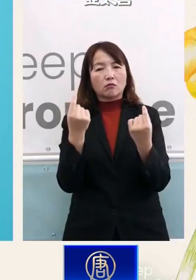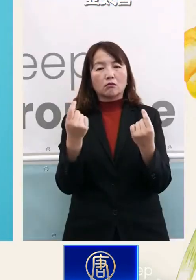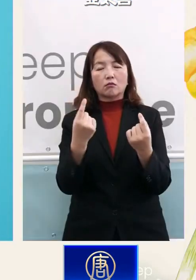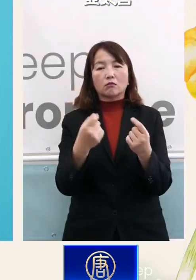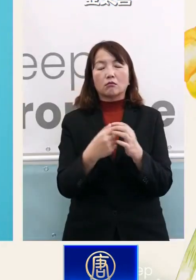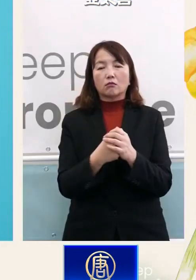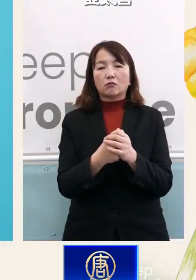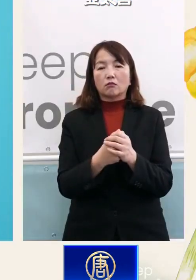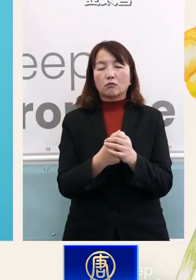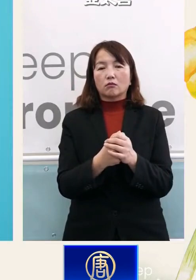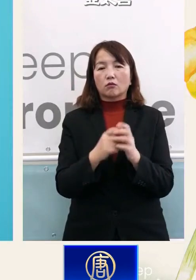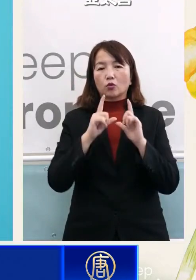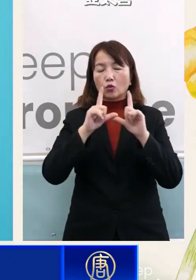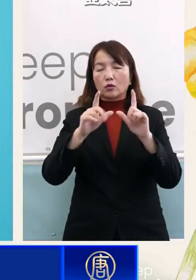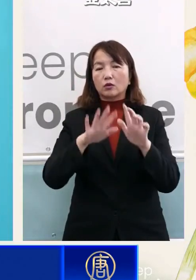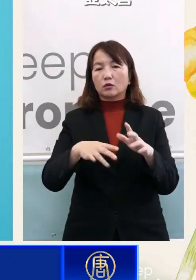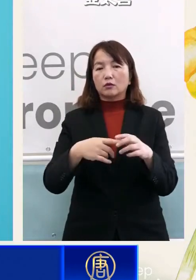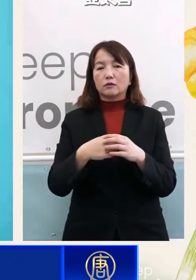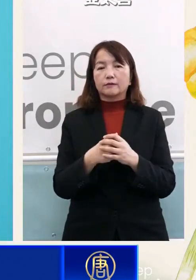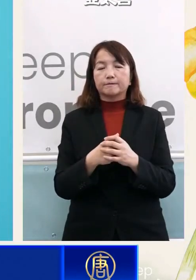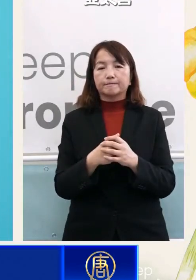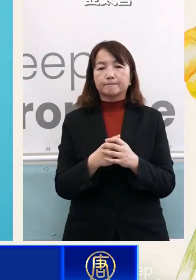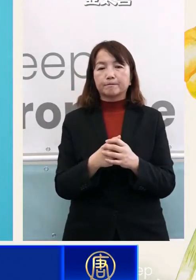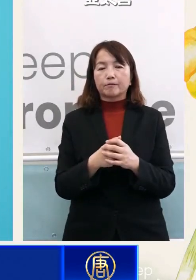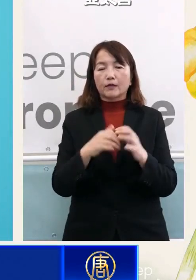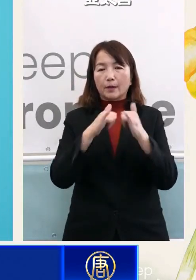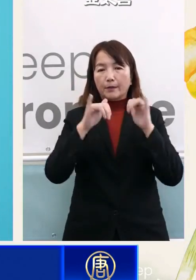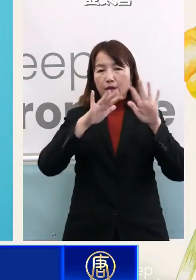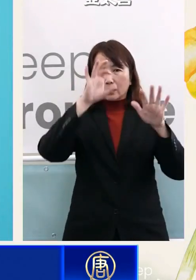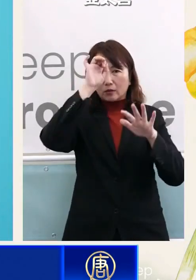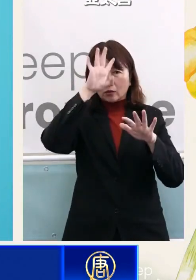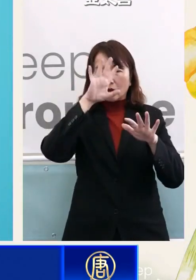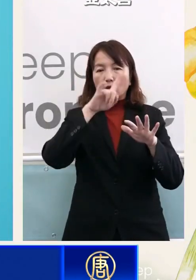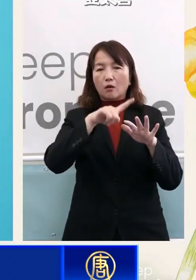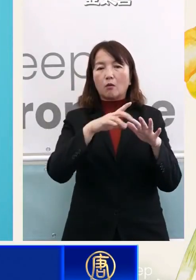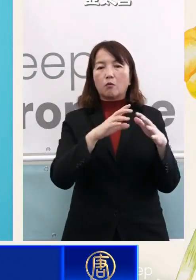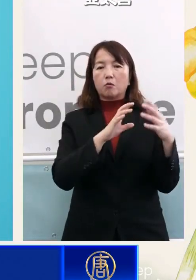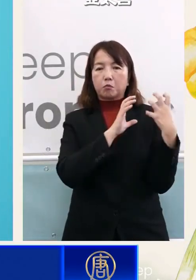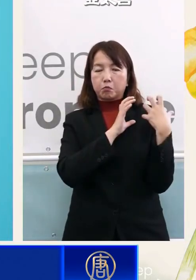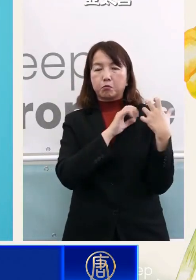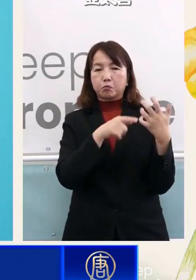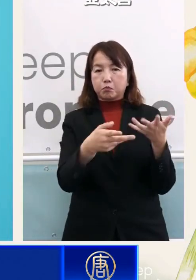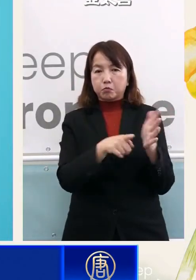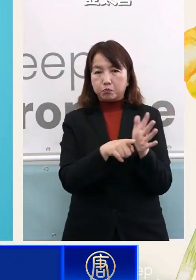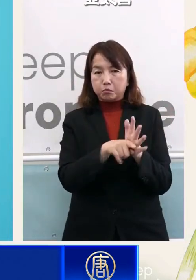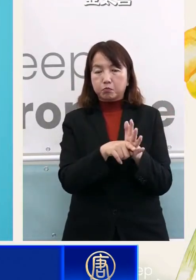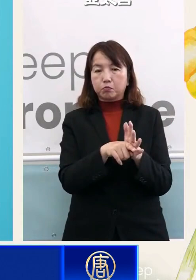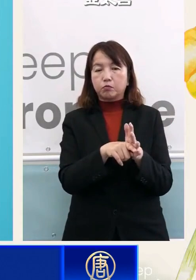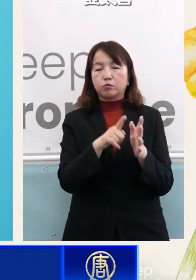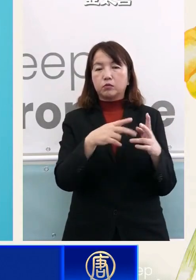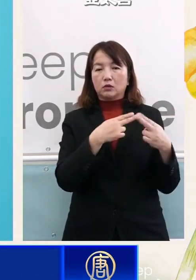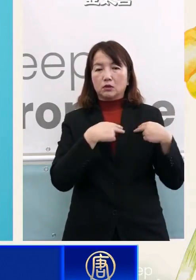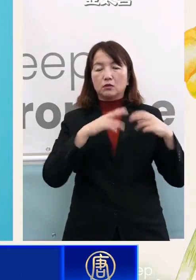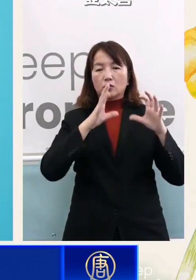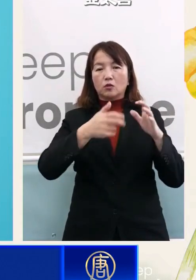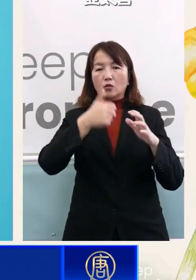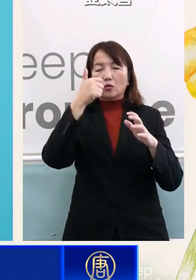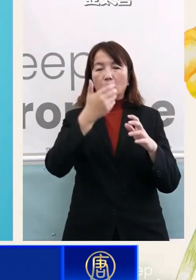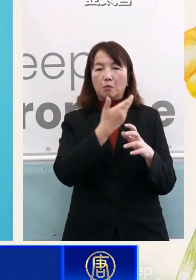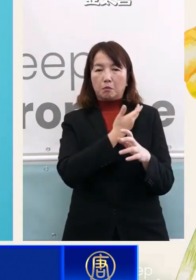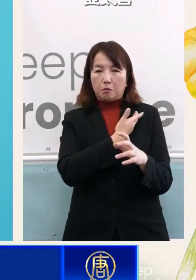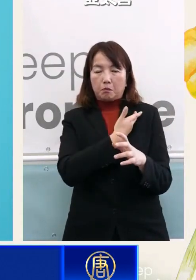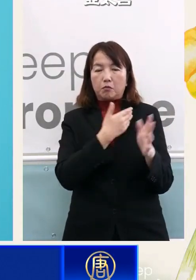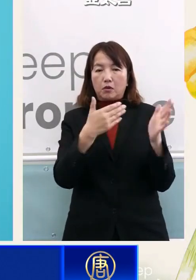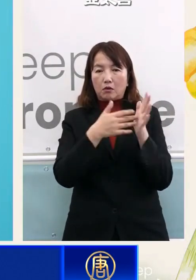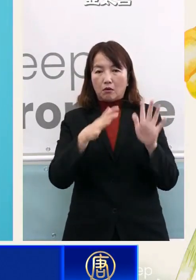论，是否打脸自己？ 在民进党的包袱之下，我认为蔡英文总统可以撑到这个